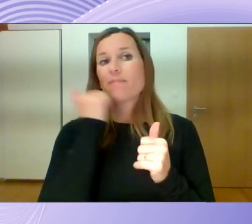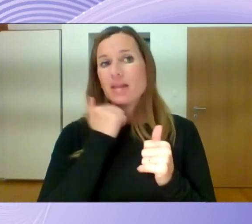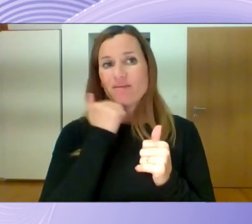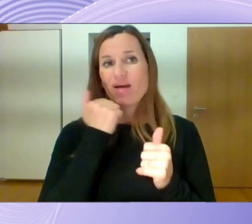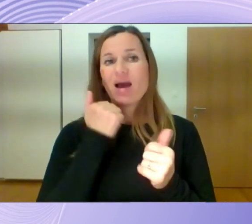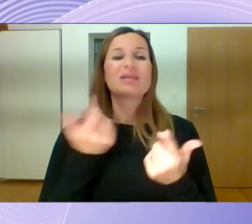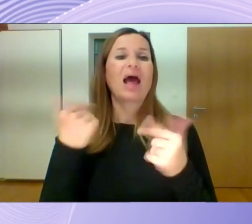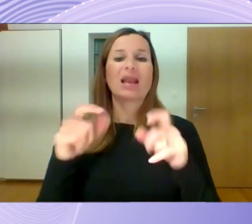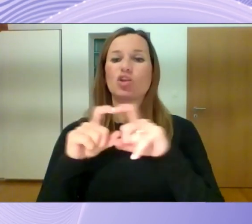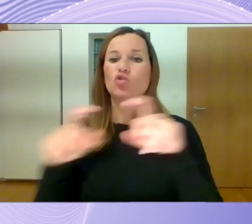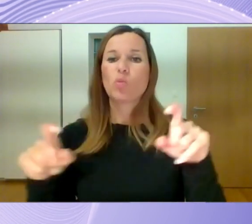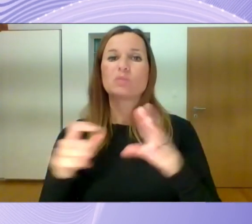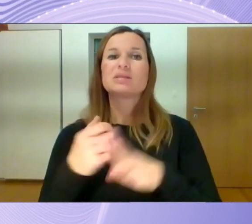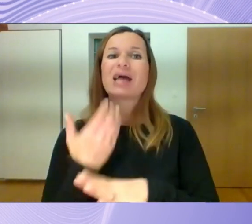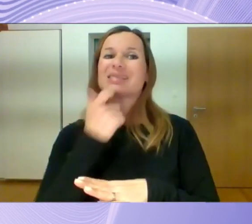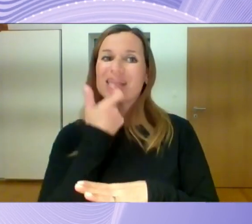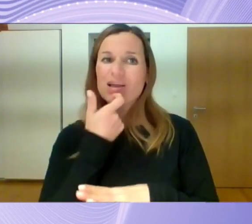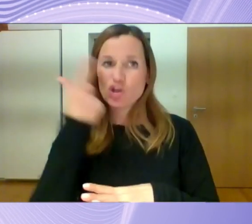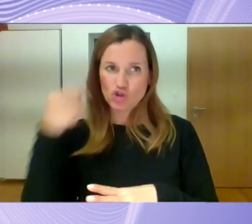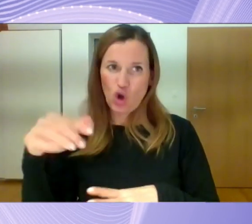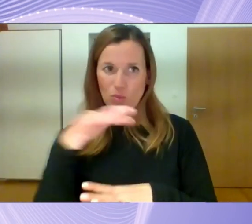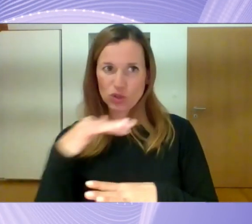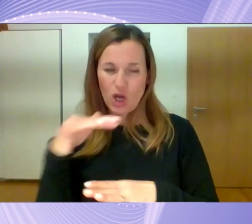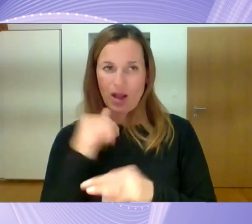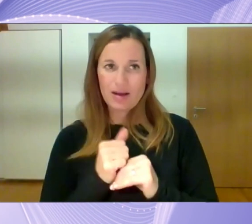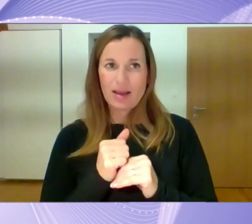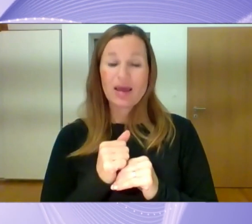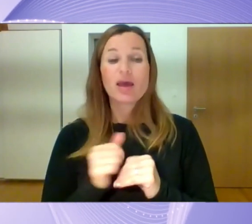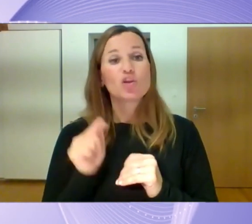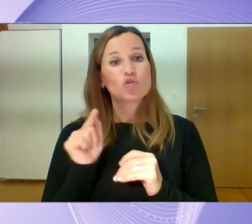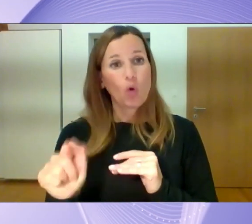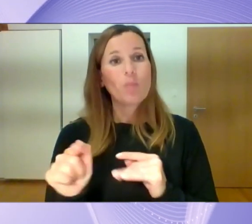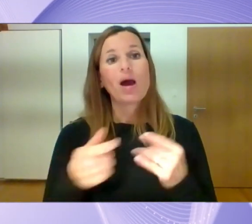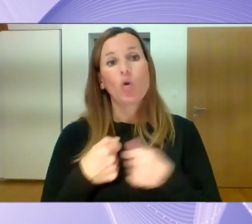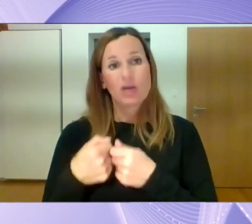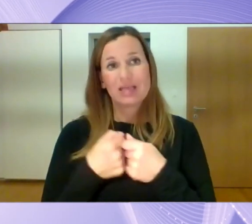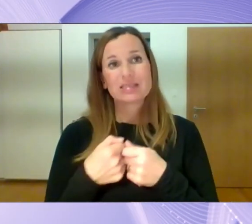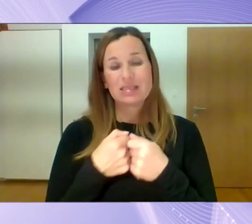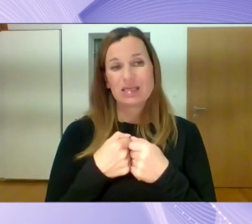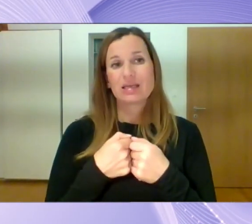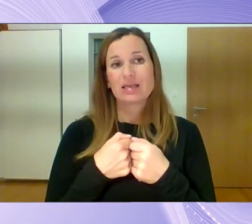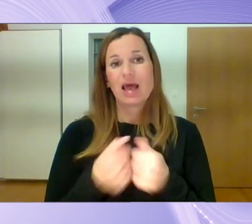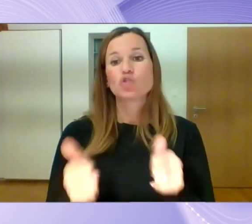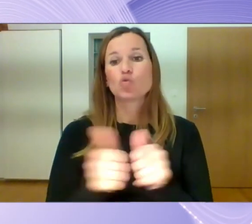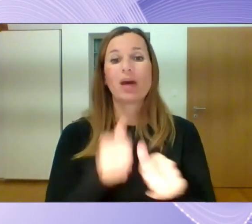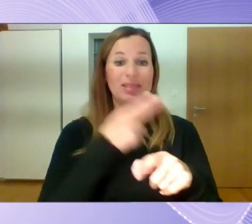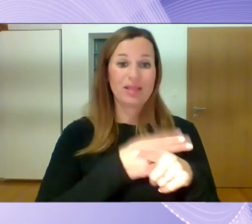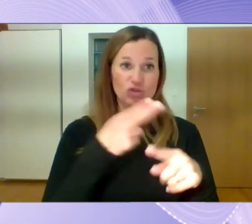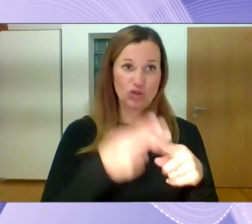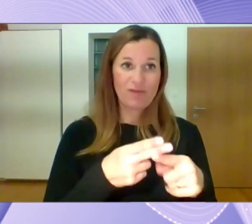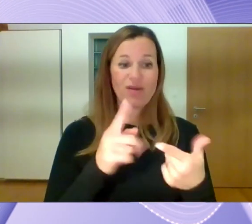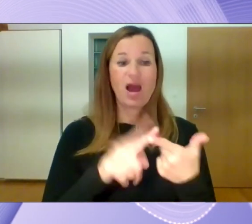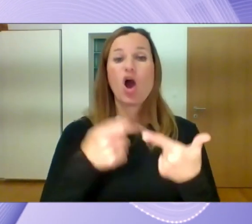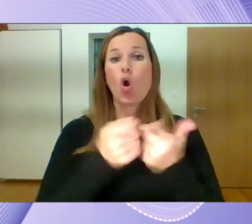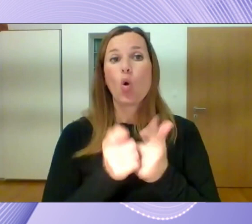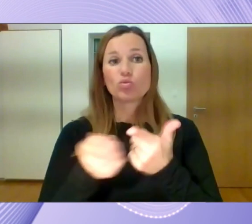za starejše občane organizirana. Jo pa organizira skupaj država oziroma občine,